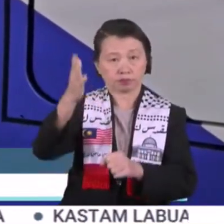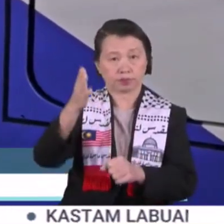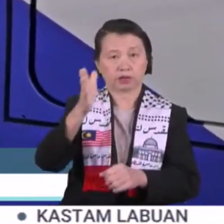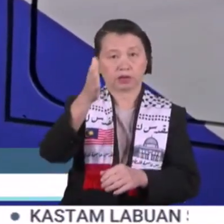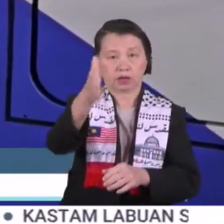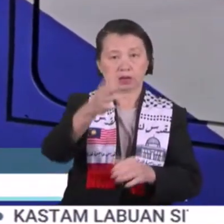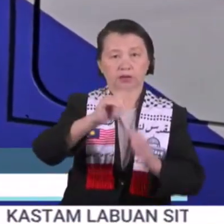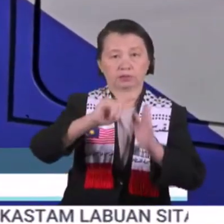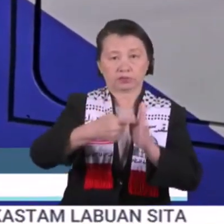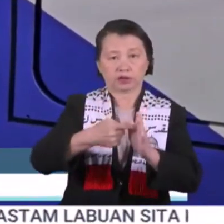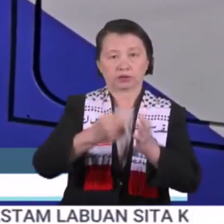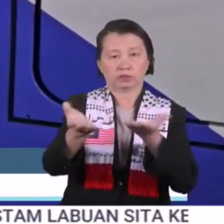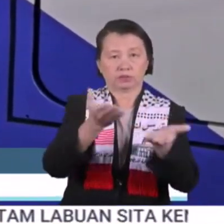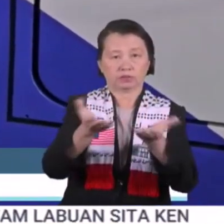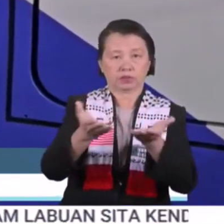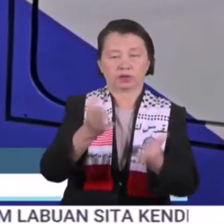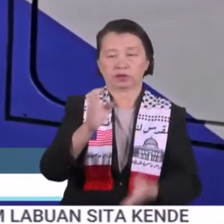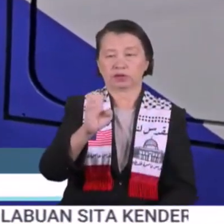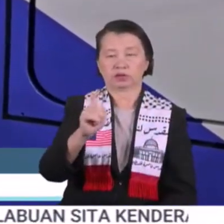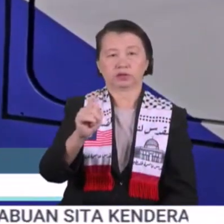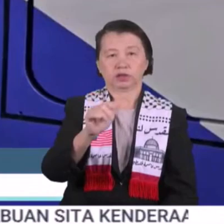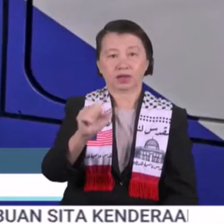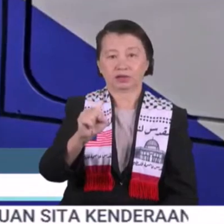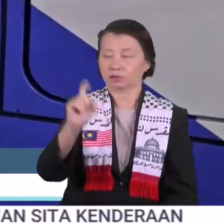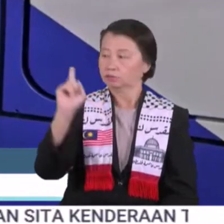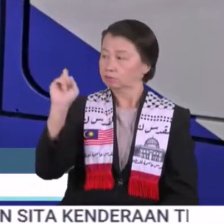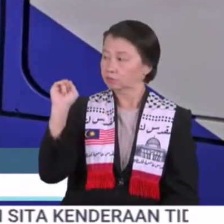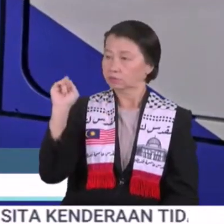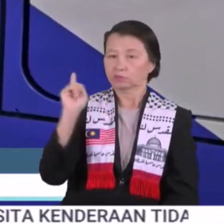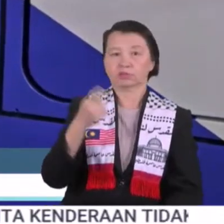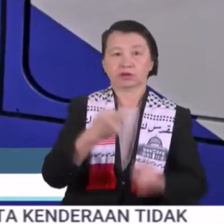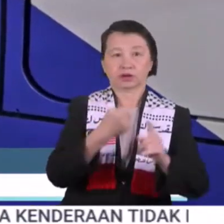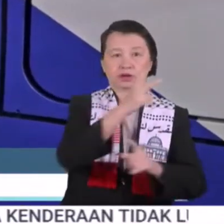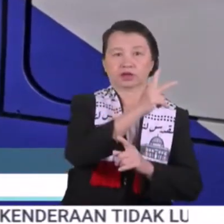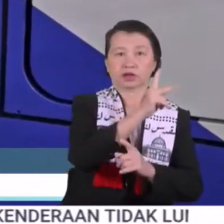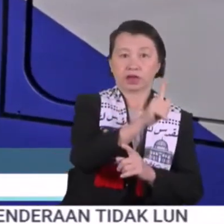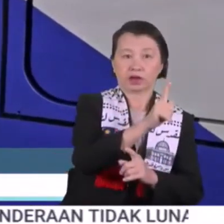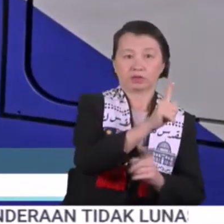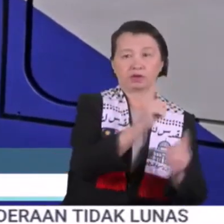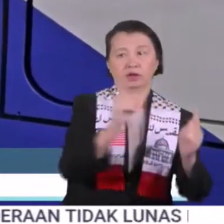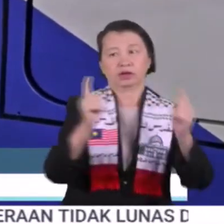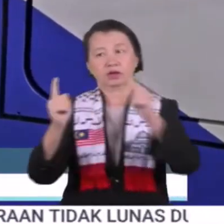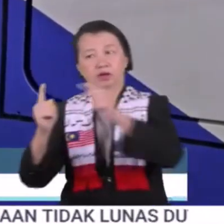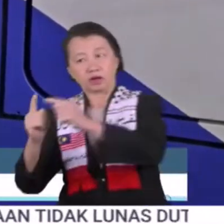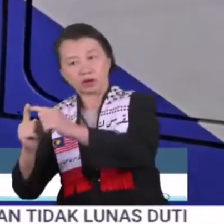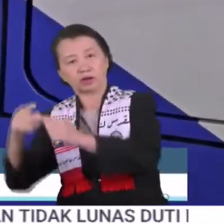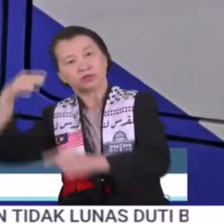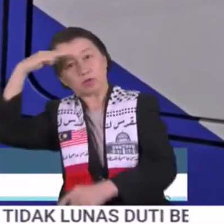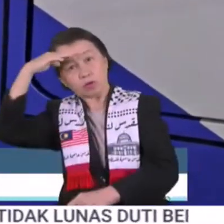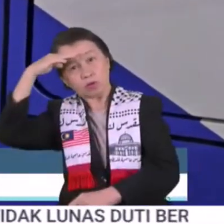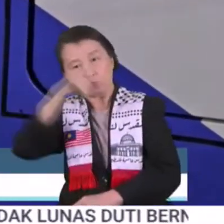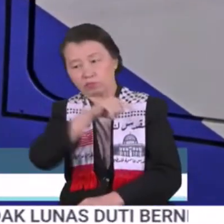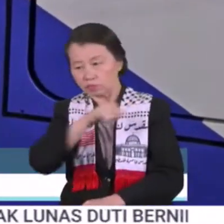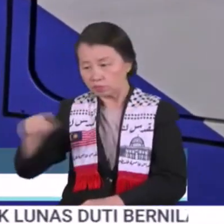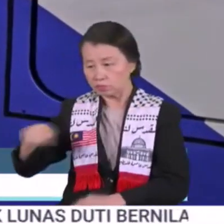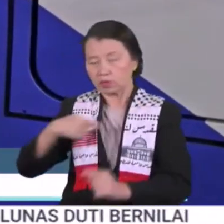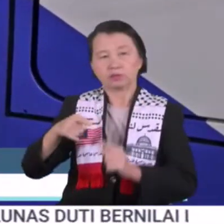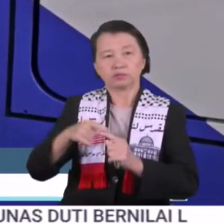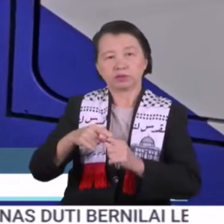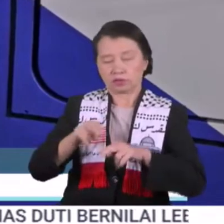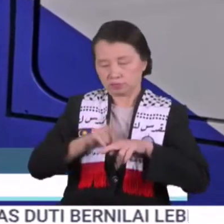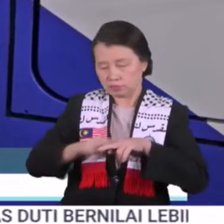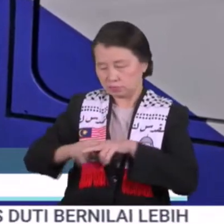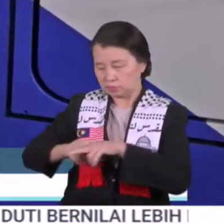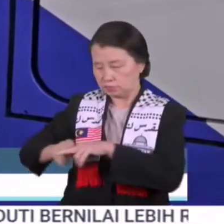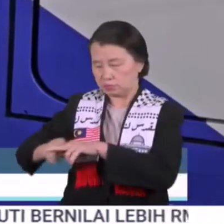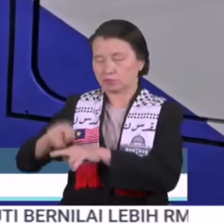memulakan perkhidmatan ETS dari Kuala Lumpur Central sampai ke Johor Bahru apabila siapnya landasan Gemas Johor Bahru